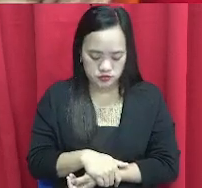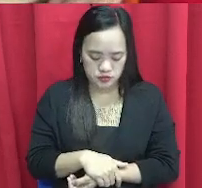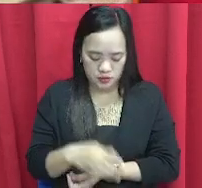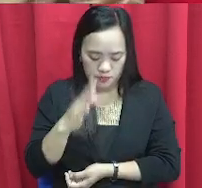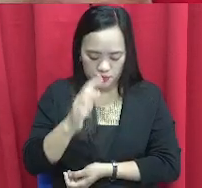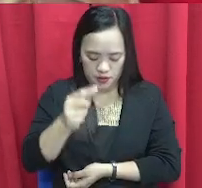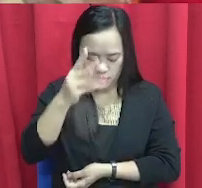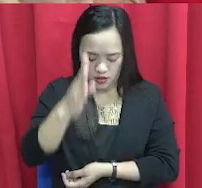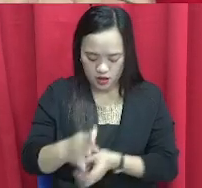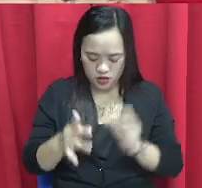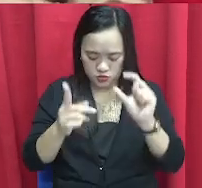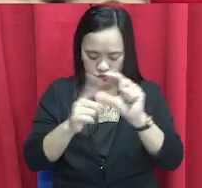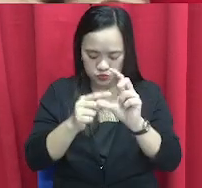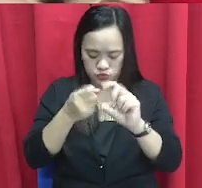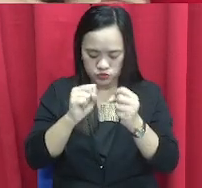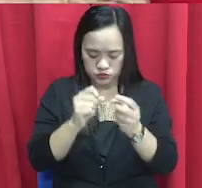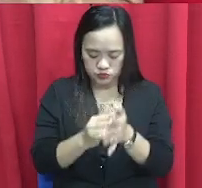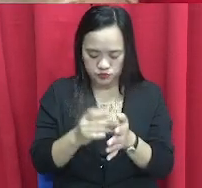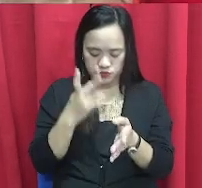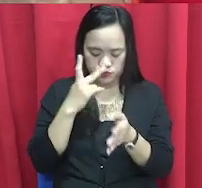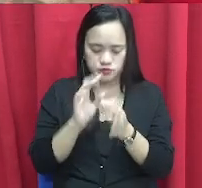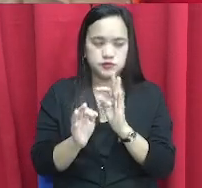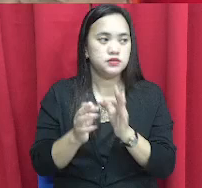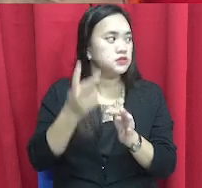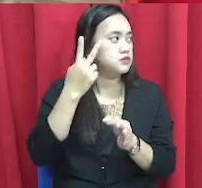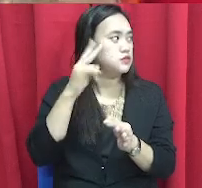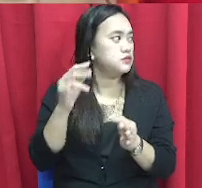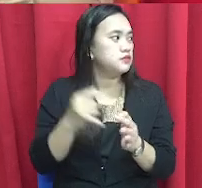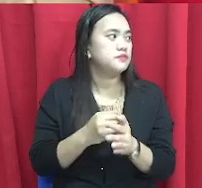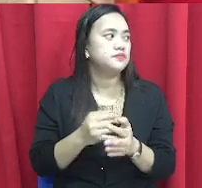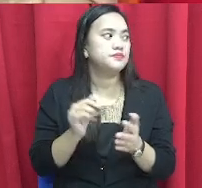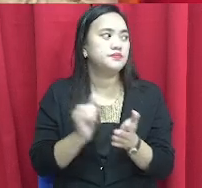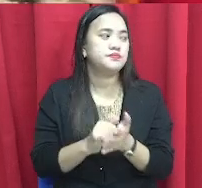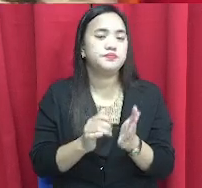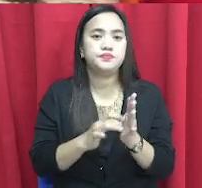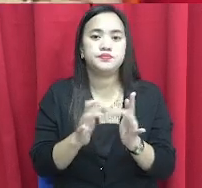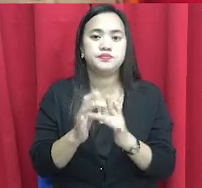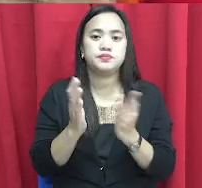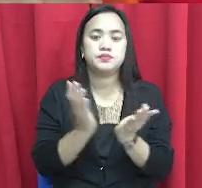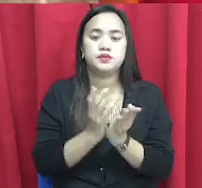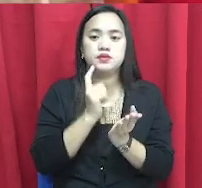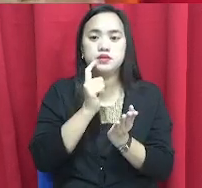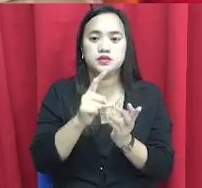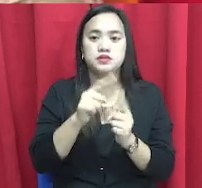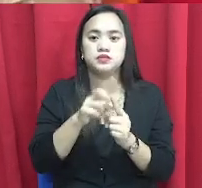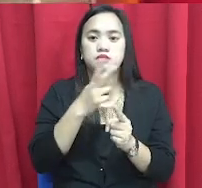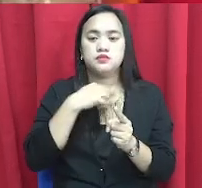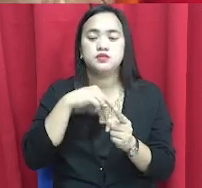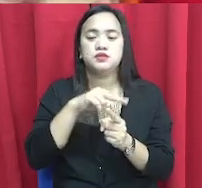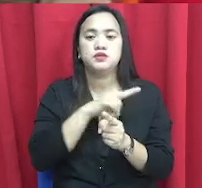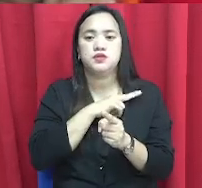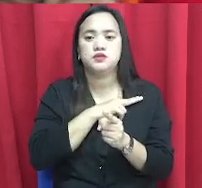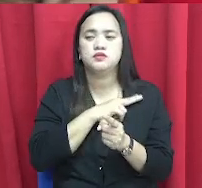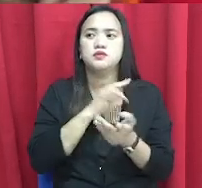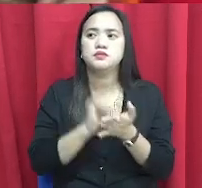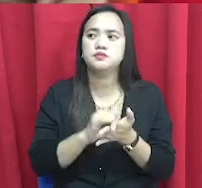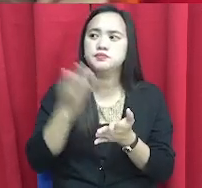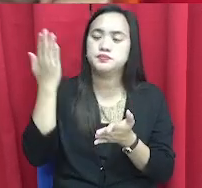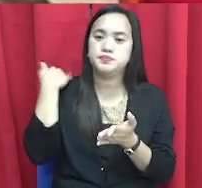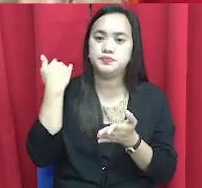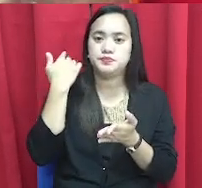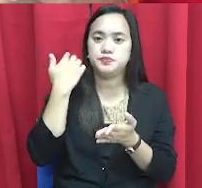you see So diyan pa lang po makita po natin na ah ang Bibliya nagsasabi na po natin sa atin doon pa lang sa book of